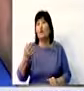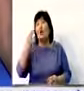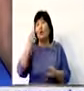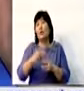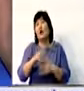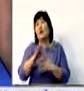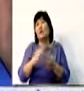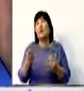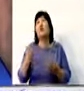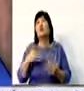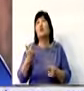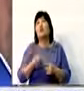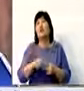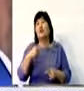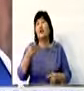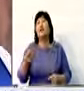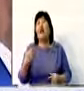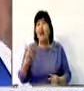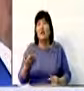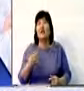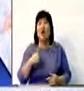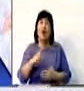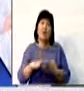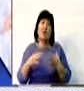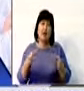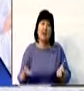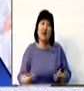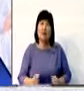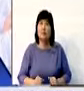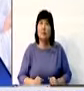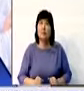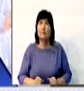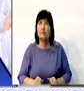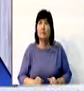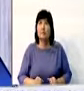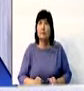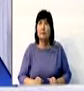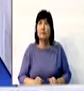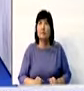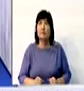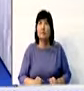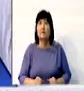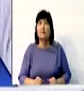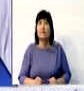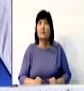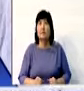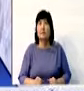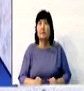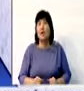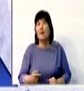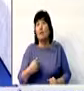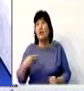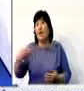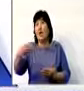прости его зачем тебе это сказала она я простила модель dino шандор ко мне